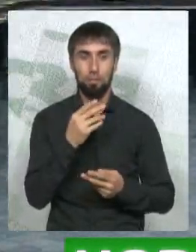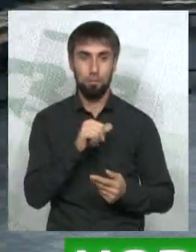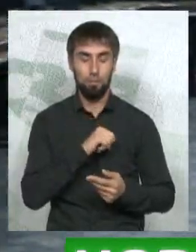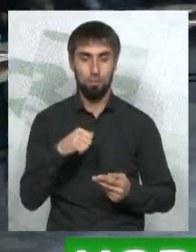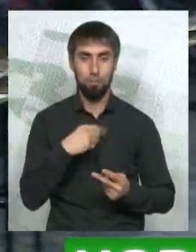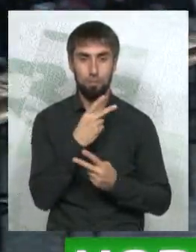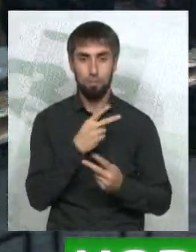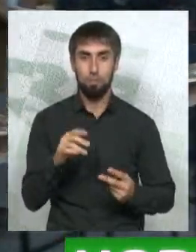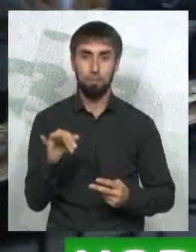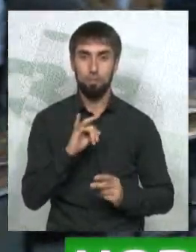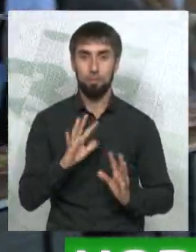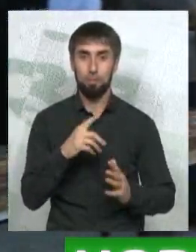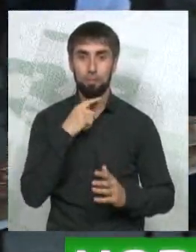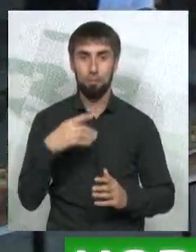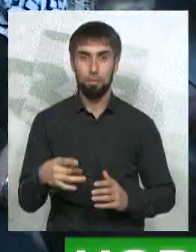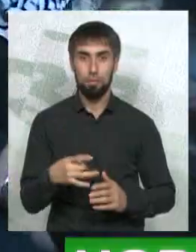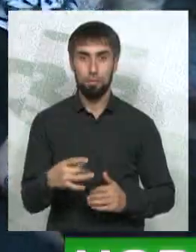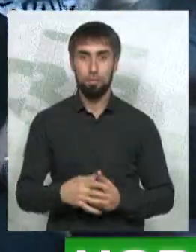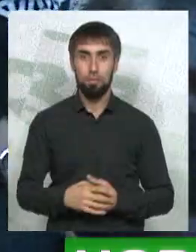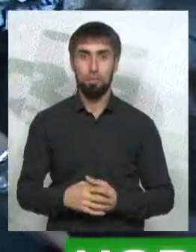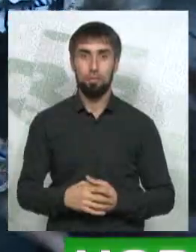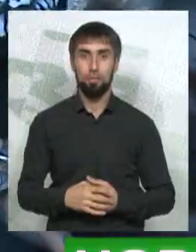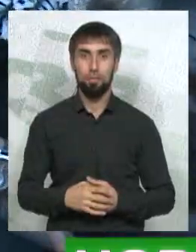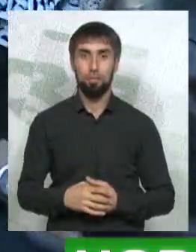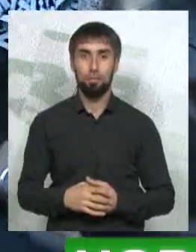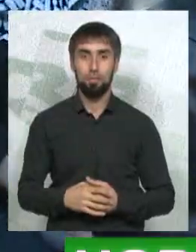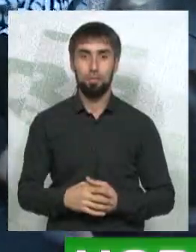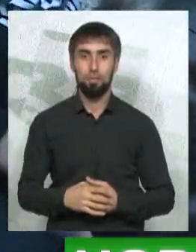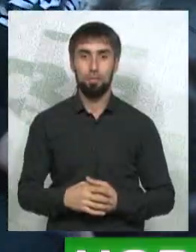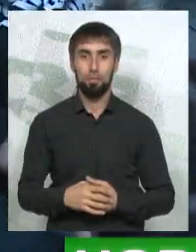историческое для республики событие. Муслим Ганиев, Акрамат Досхоев, Новости 24.